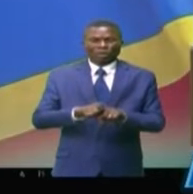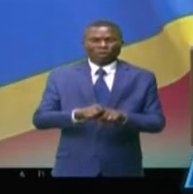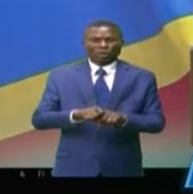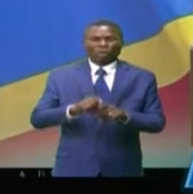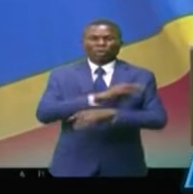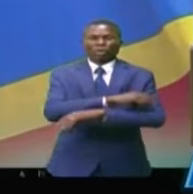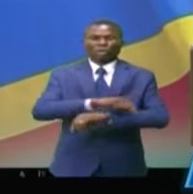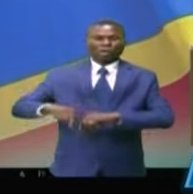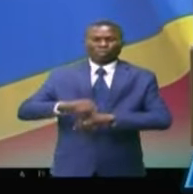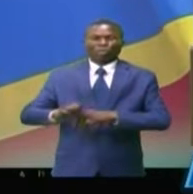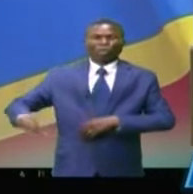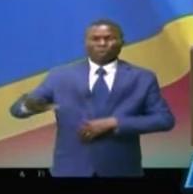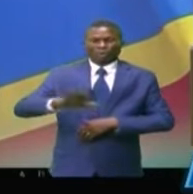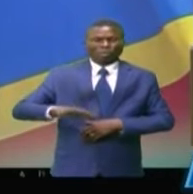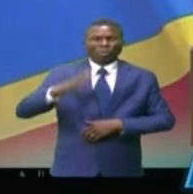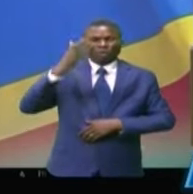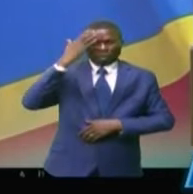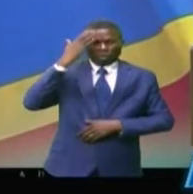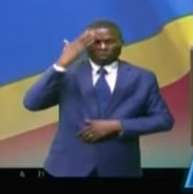de la République pour